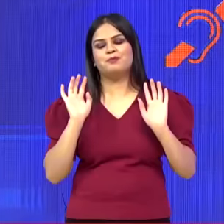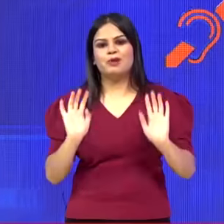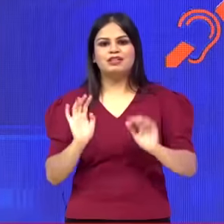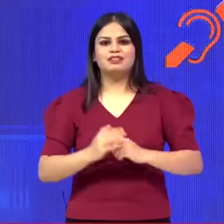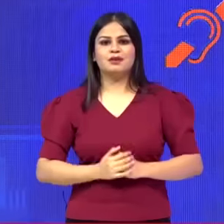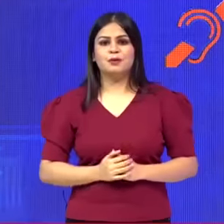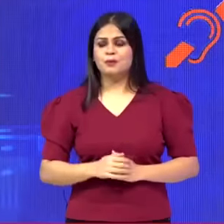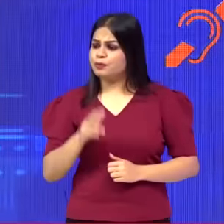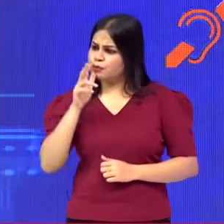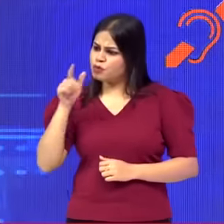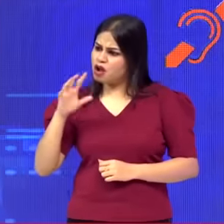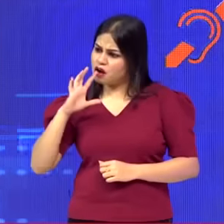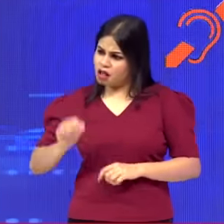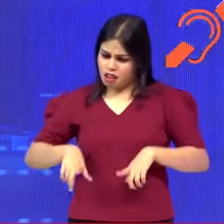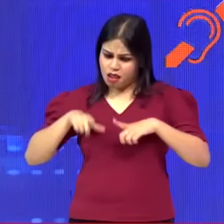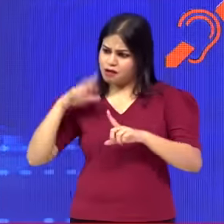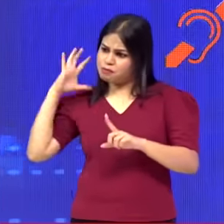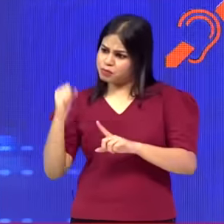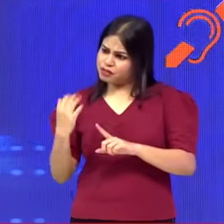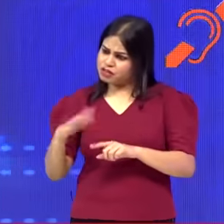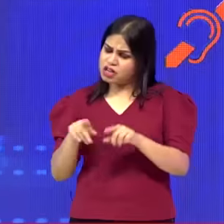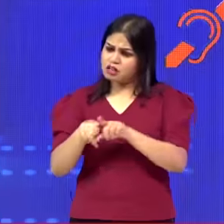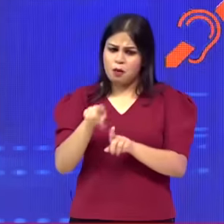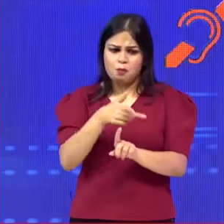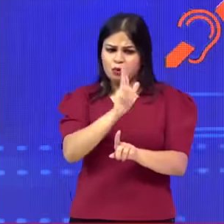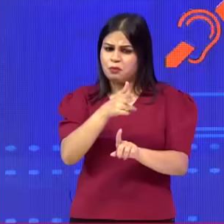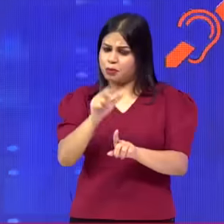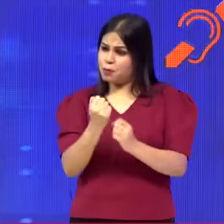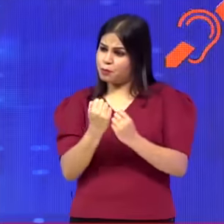ये रियल लाइफ में कहाँ सुना था कि तुम में इतने छेद करेंगे?